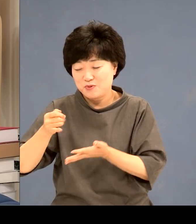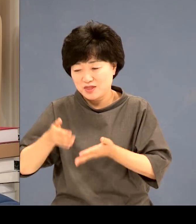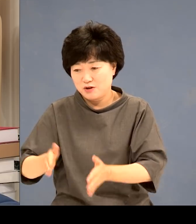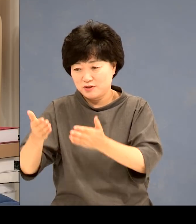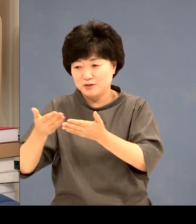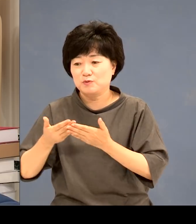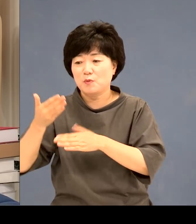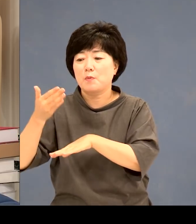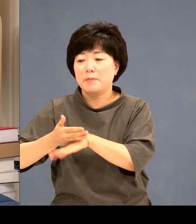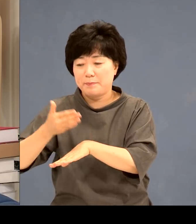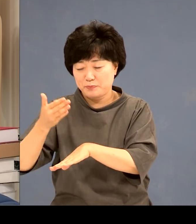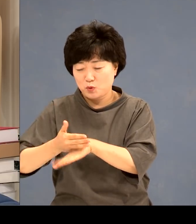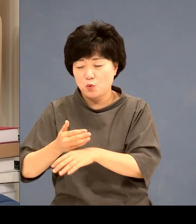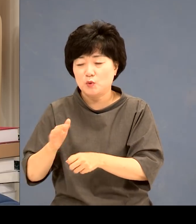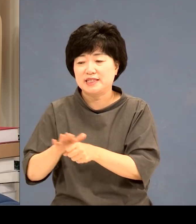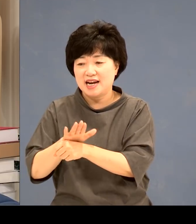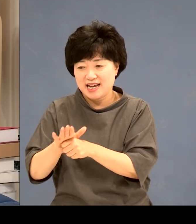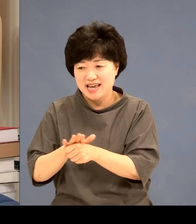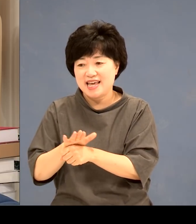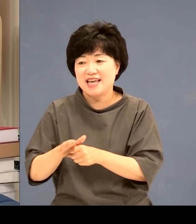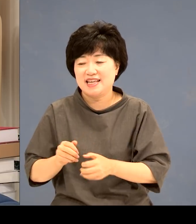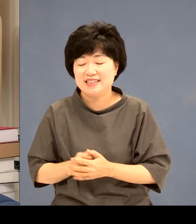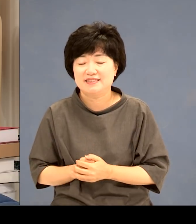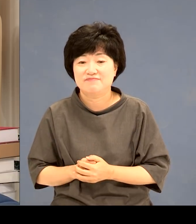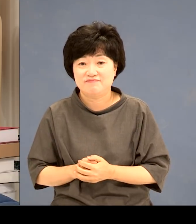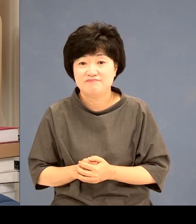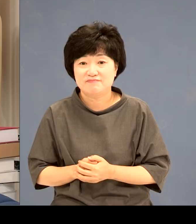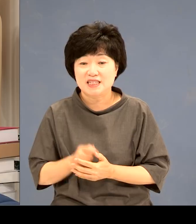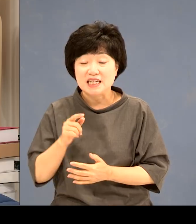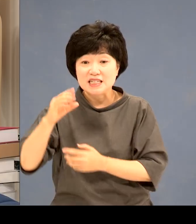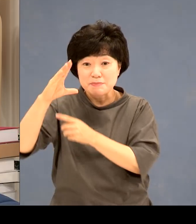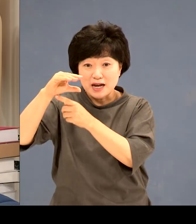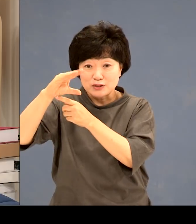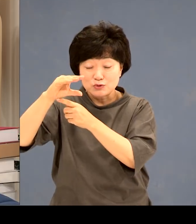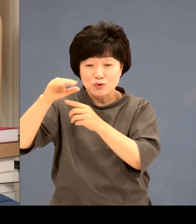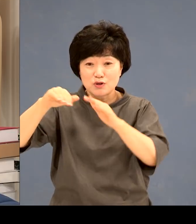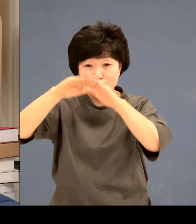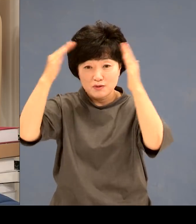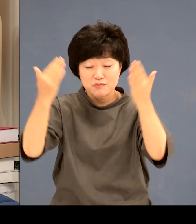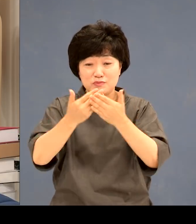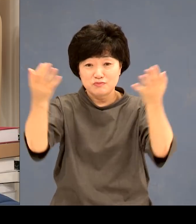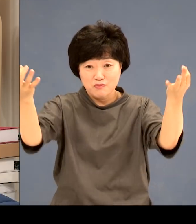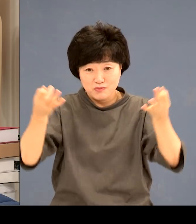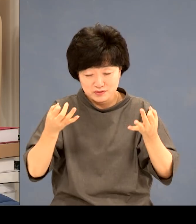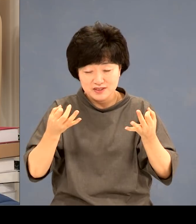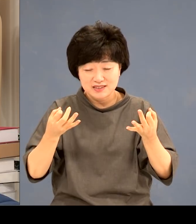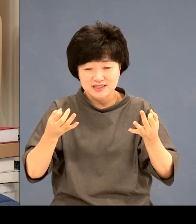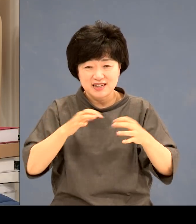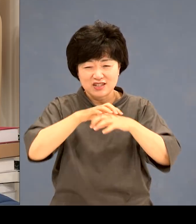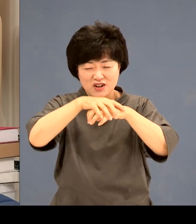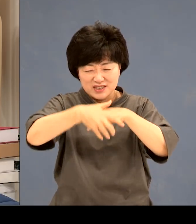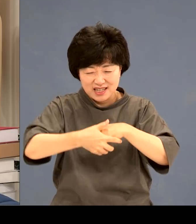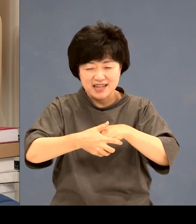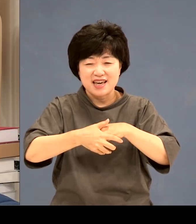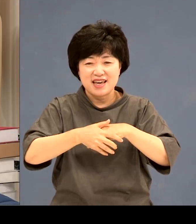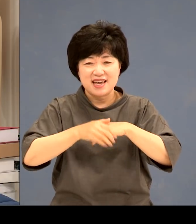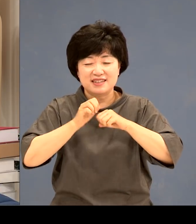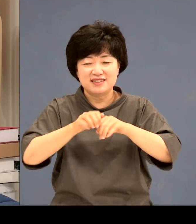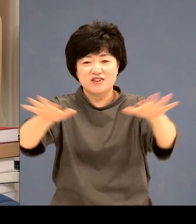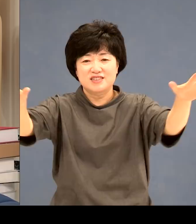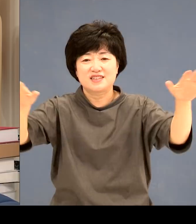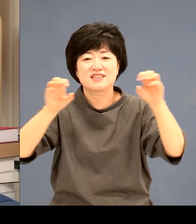딸로 태어나줘서 너무 고맙고 감사하고 사랑해. 그리고 이 방송을 보는 전 세계에